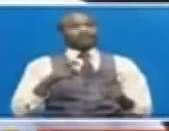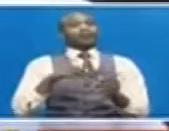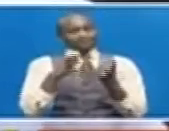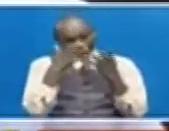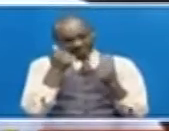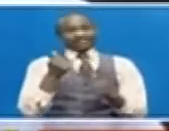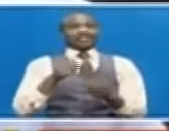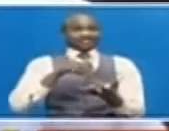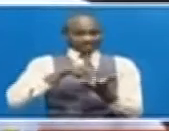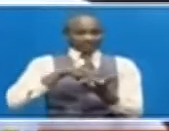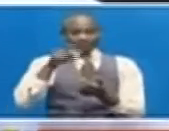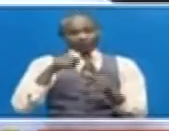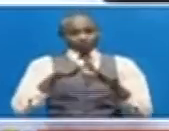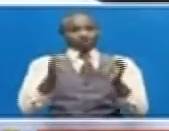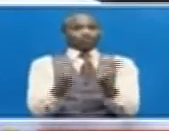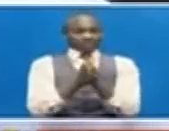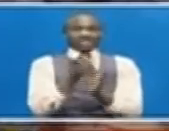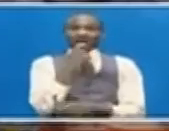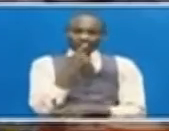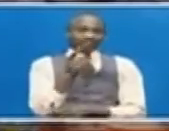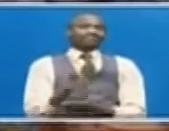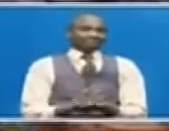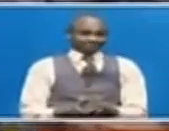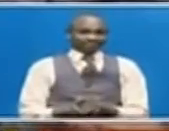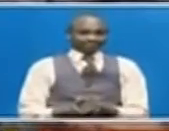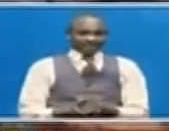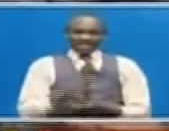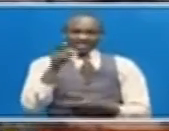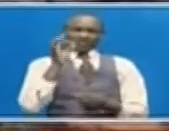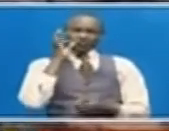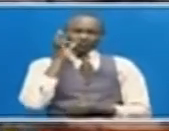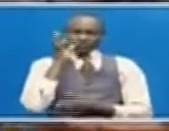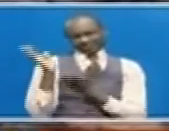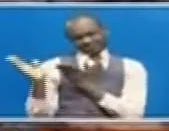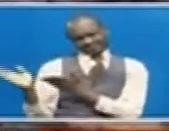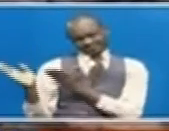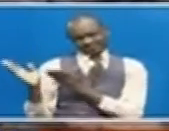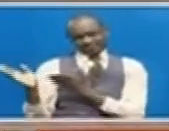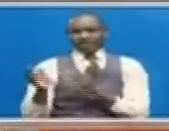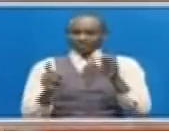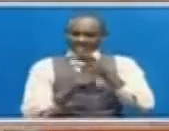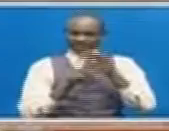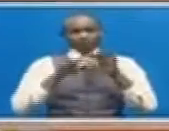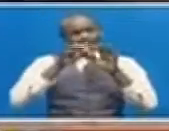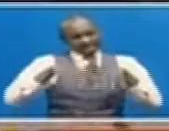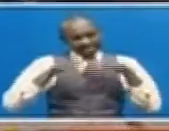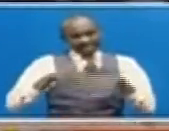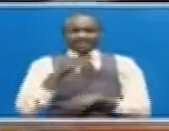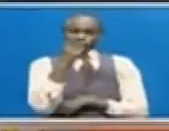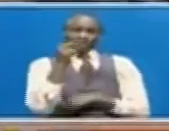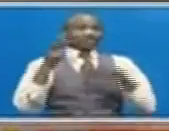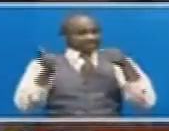imara na wanaendelea na matibabu ya mwisho mwisho Ma huu unasemekana kupanda na wizara Ya kilimo mwaka